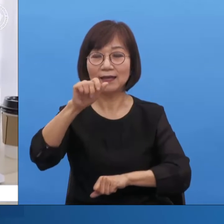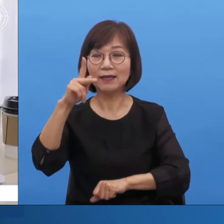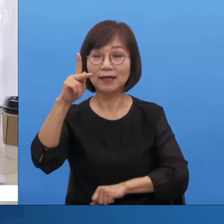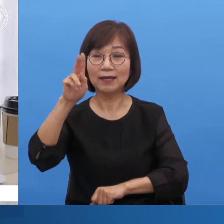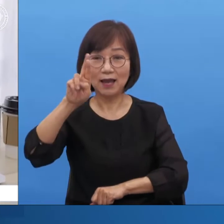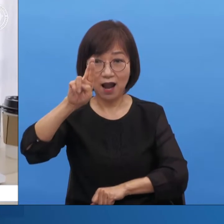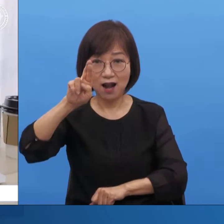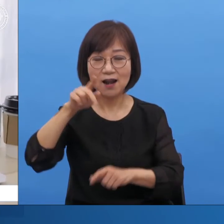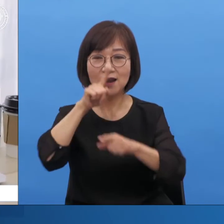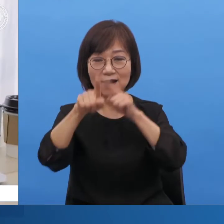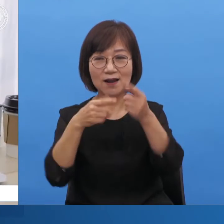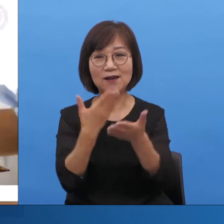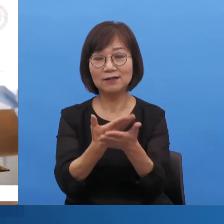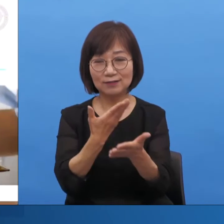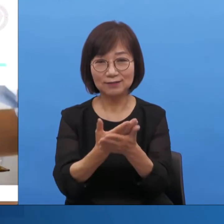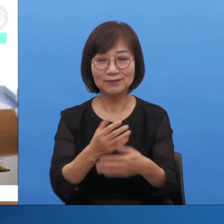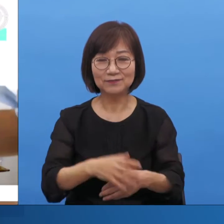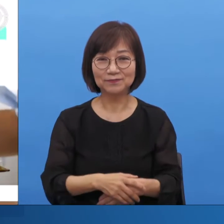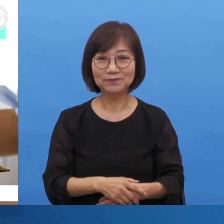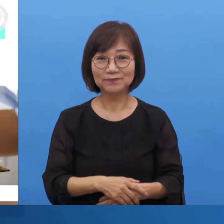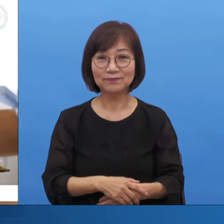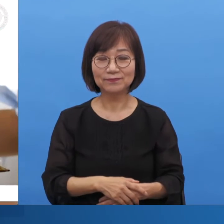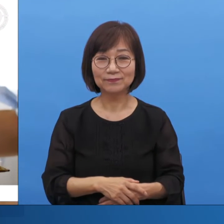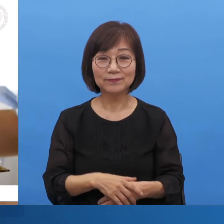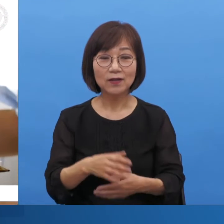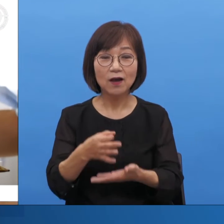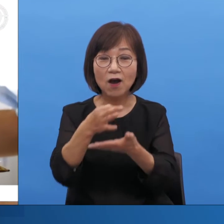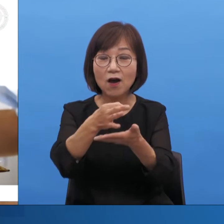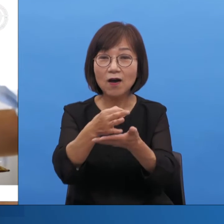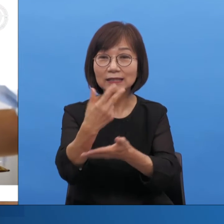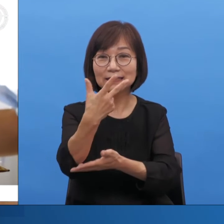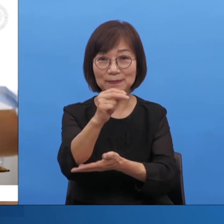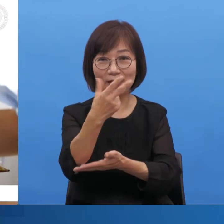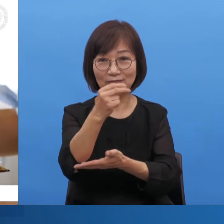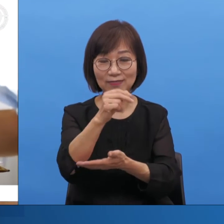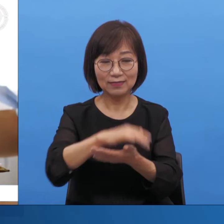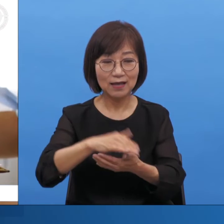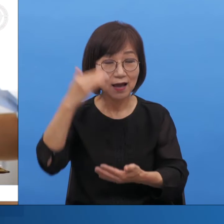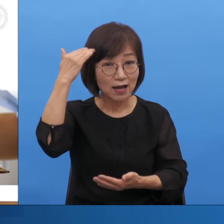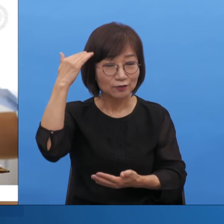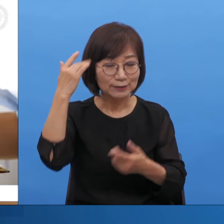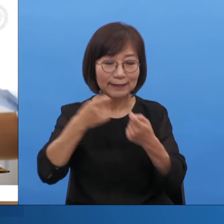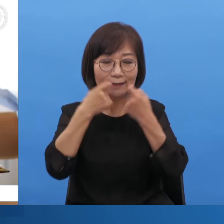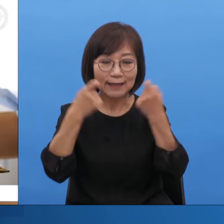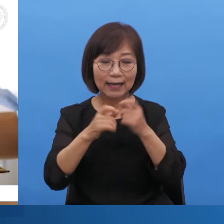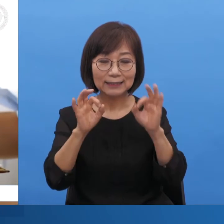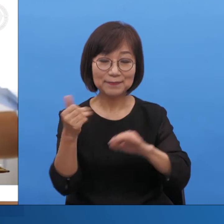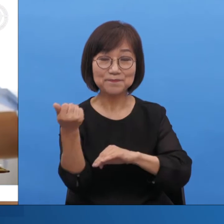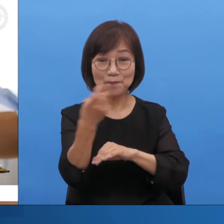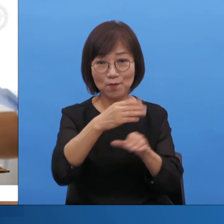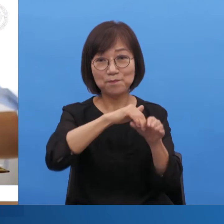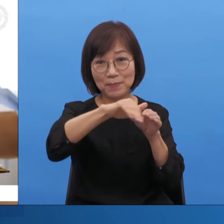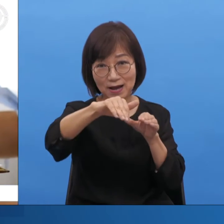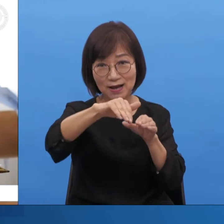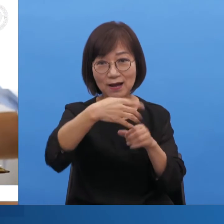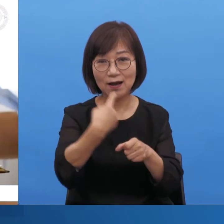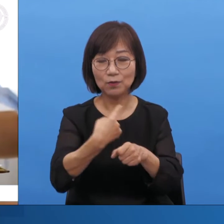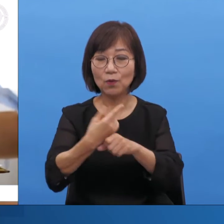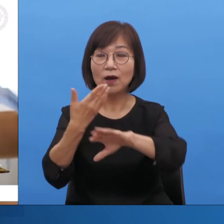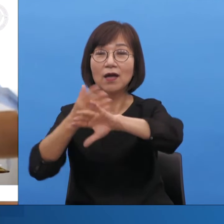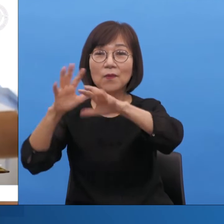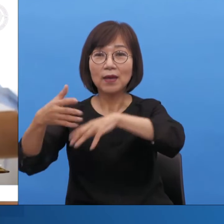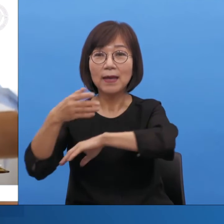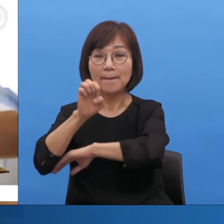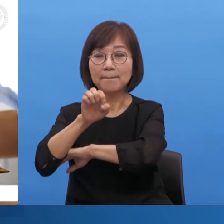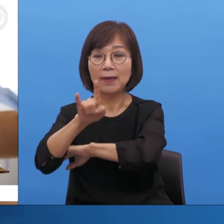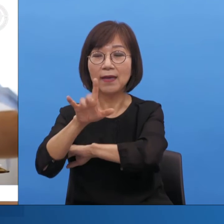wea.kr에서 받습니다. 등록 헌금은 7만 원으로 국내는 개별 부여되는 가상 계좌로 입금받고